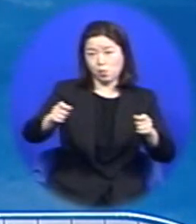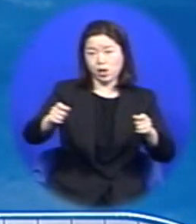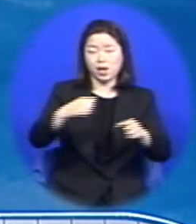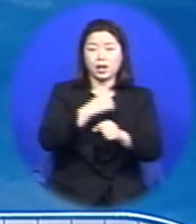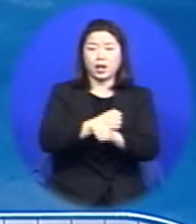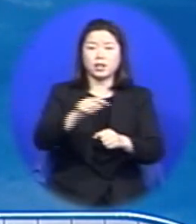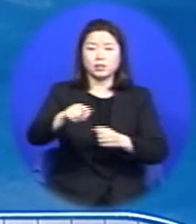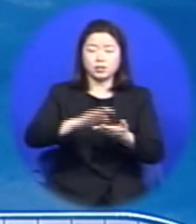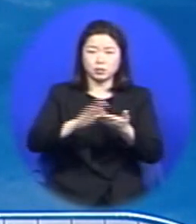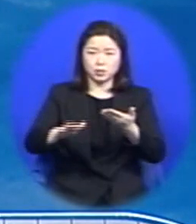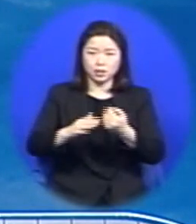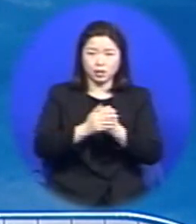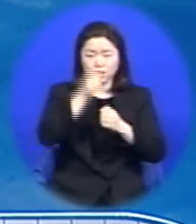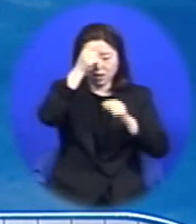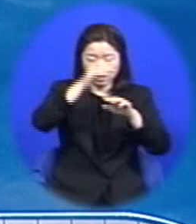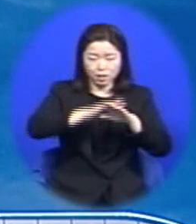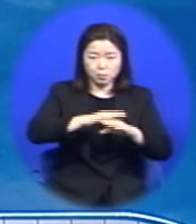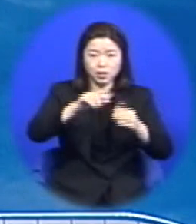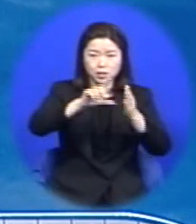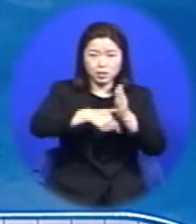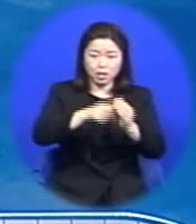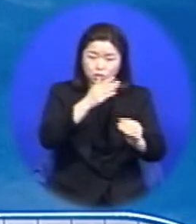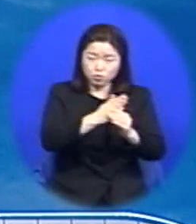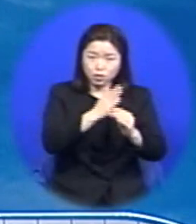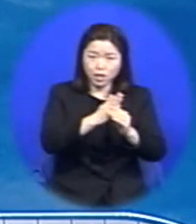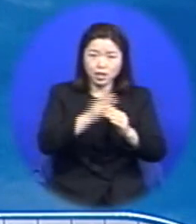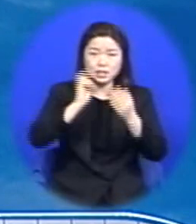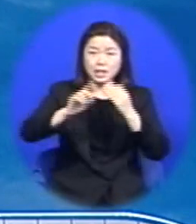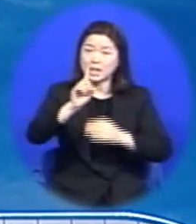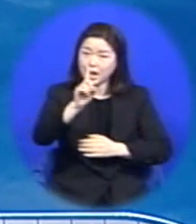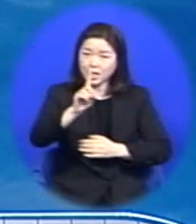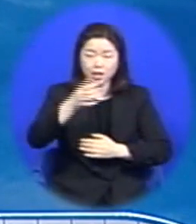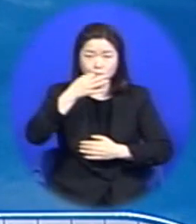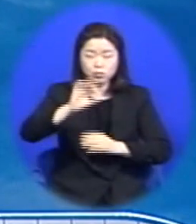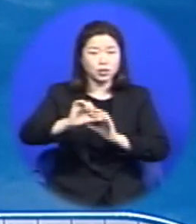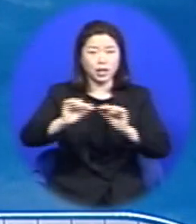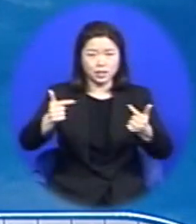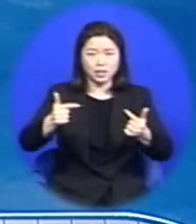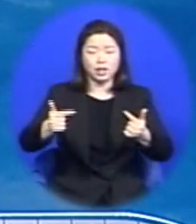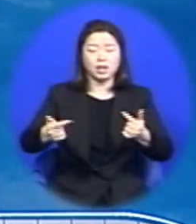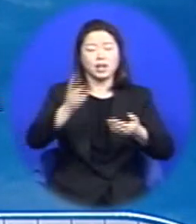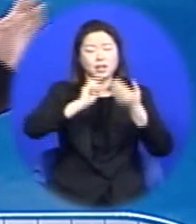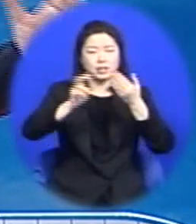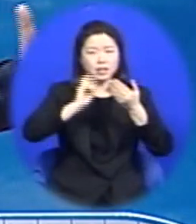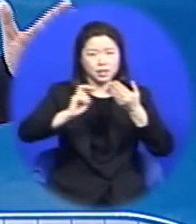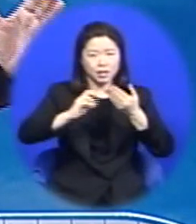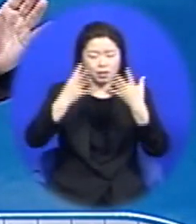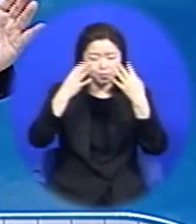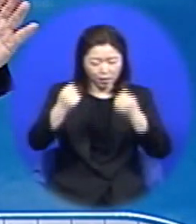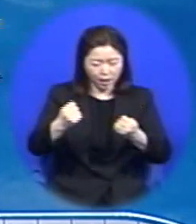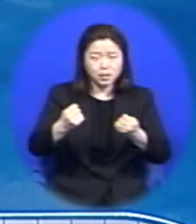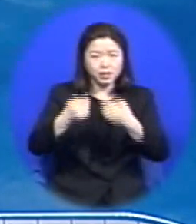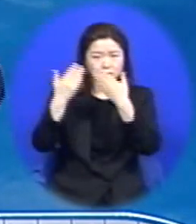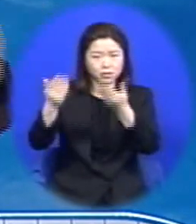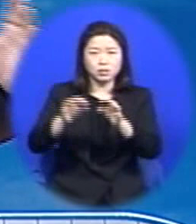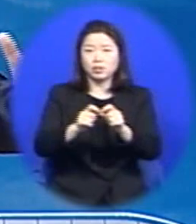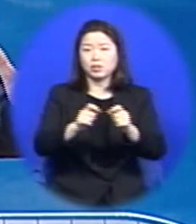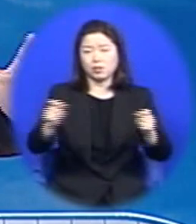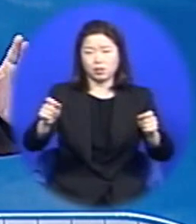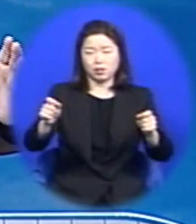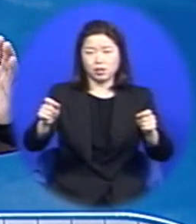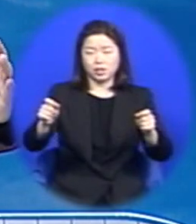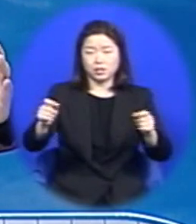그저 예배 시간에 찬송가 하나만 부르지 말고 우리가 찬양을 많이 부릅시다. 찬양 시간이 길어지니까 예배